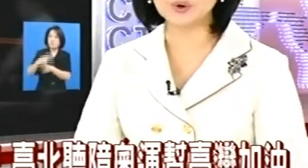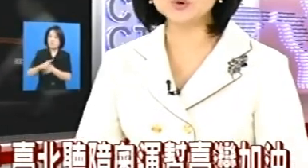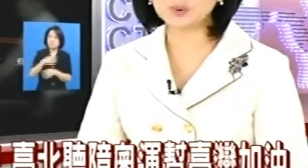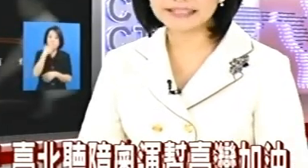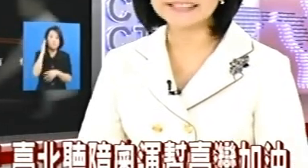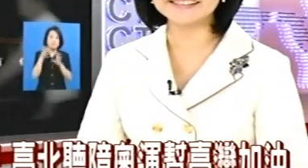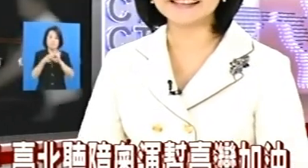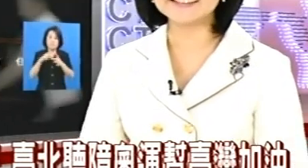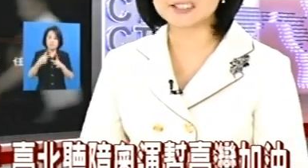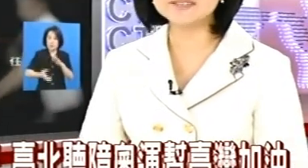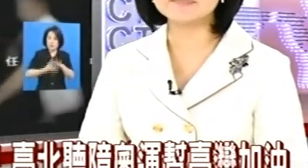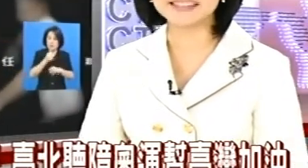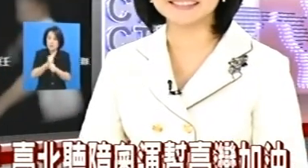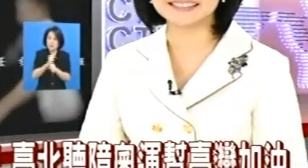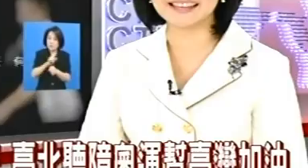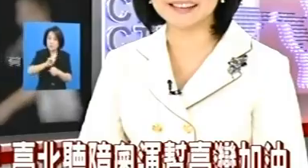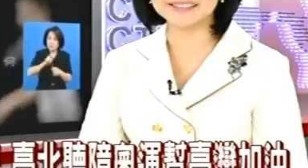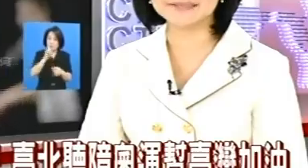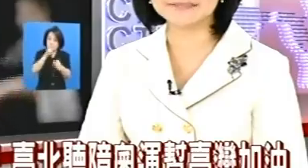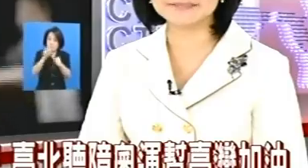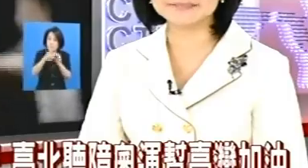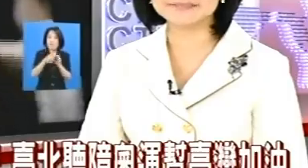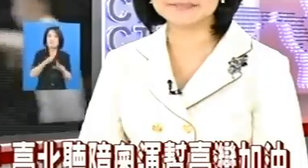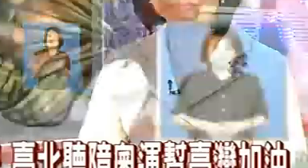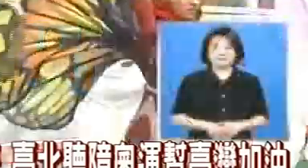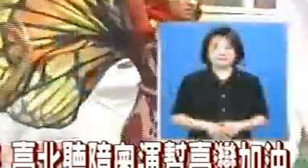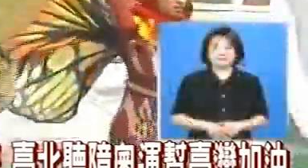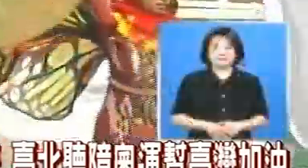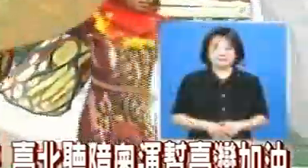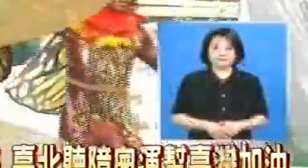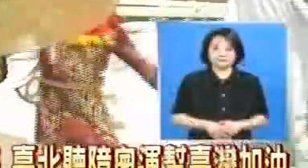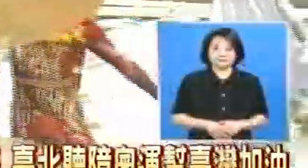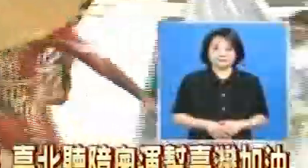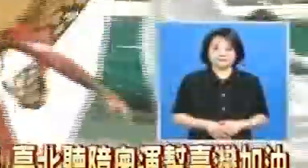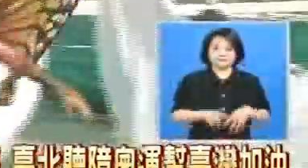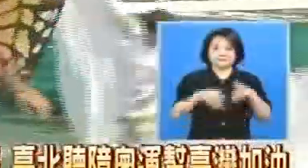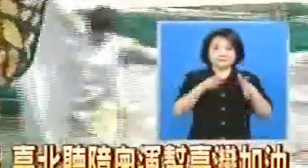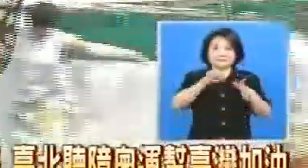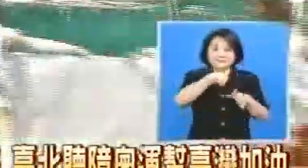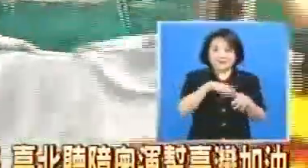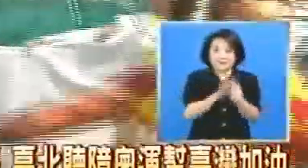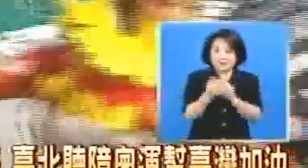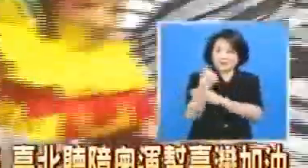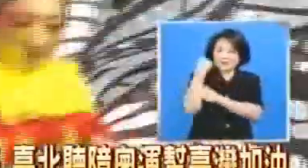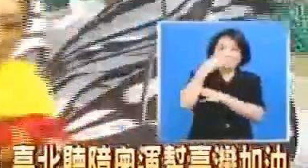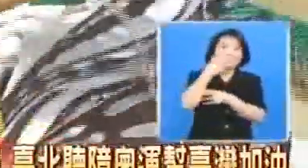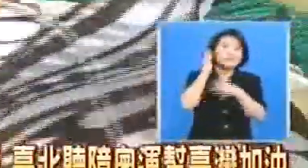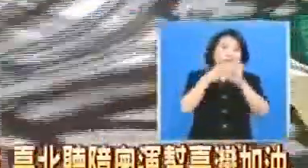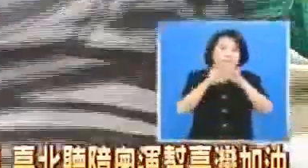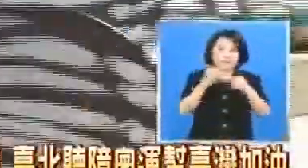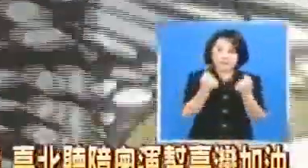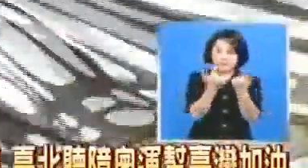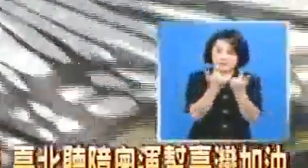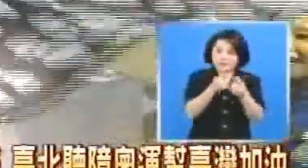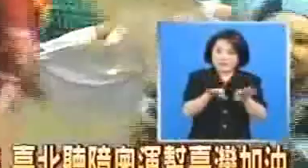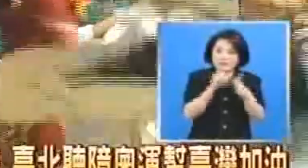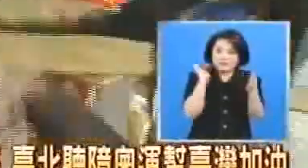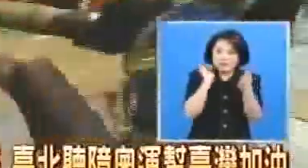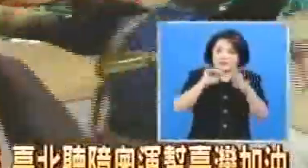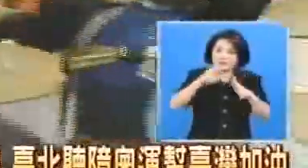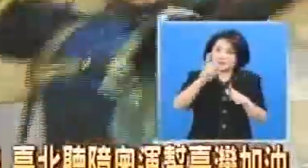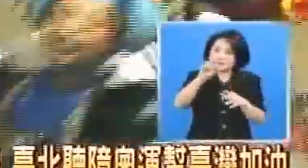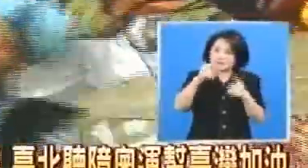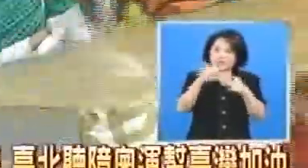加油，多一点点正面的力量。 帮台湾加油，听障奥运就要在台北登场，预估将